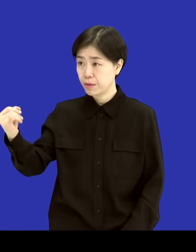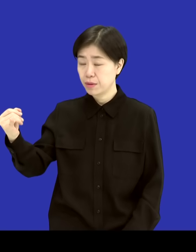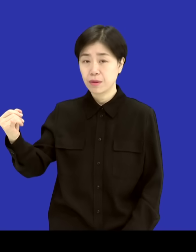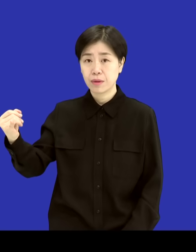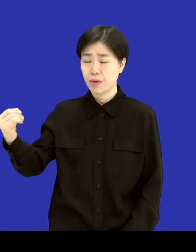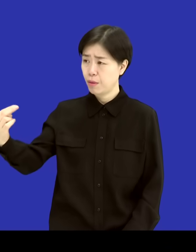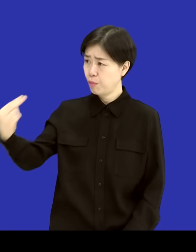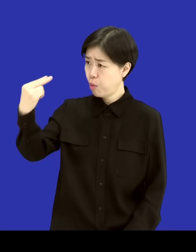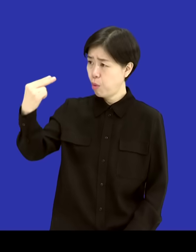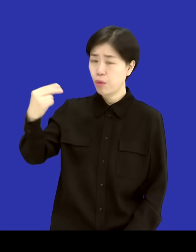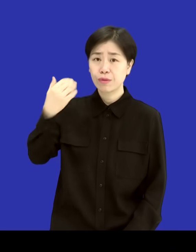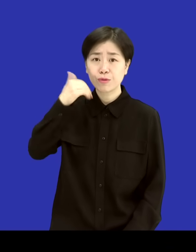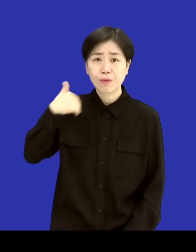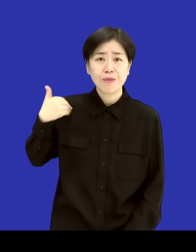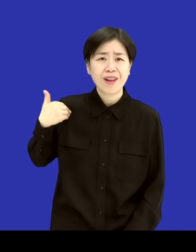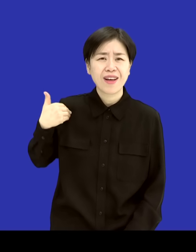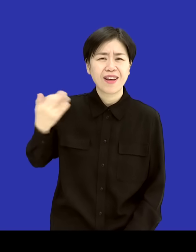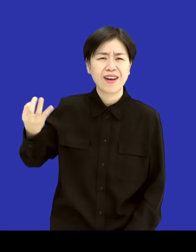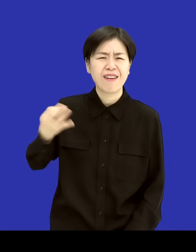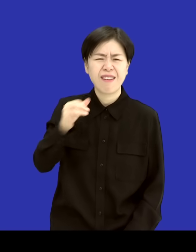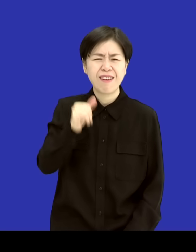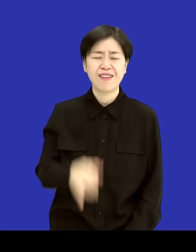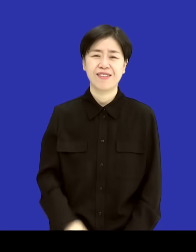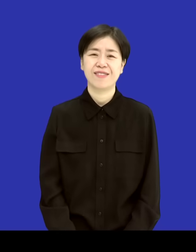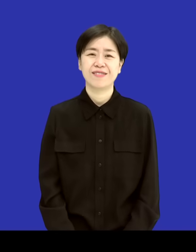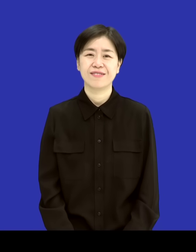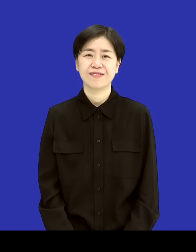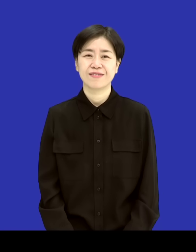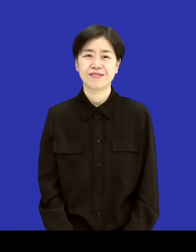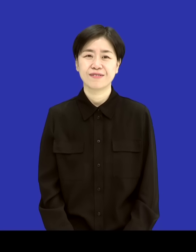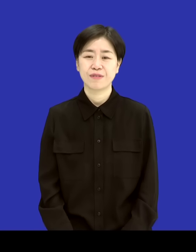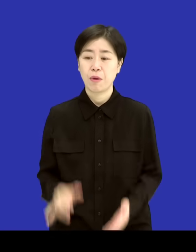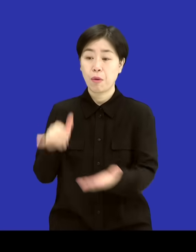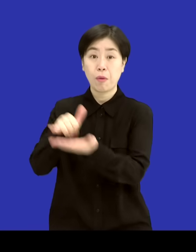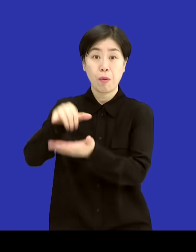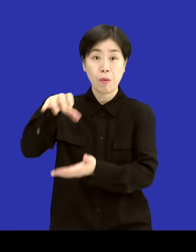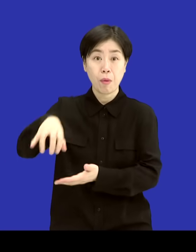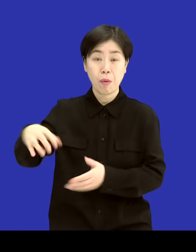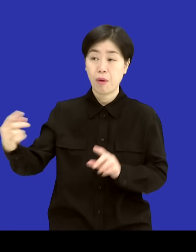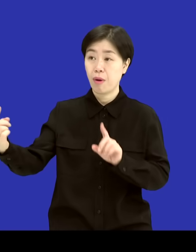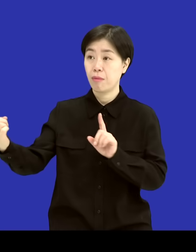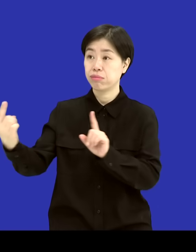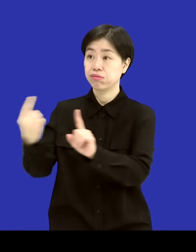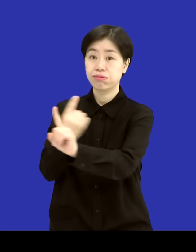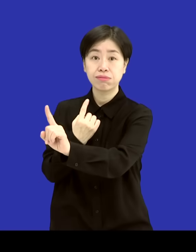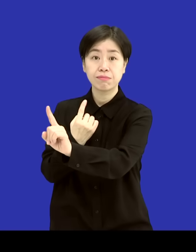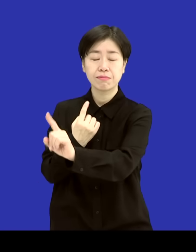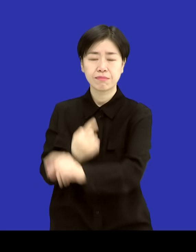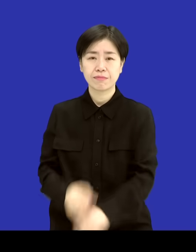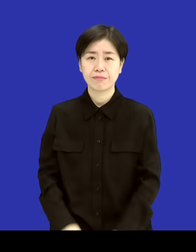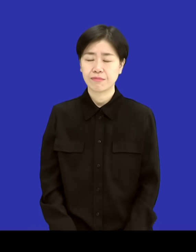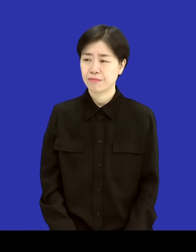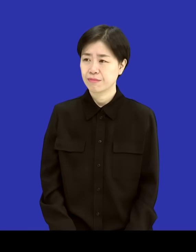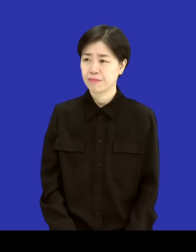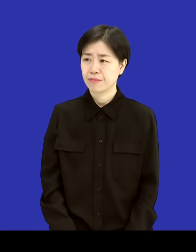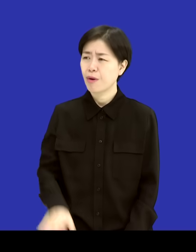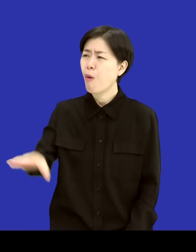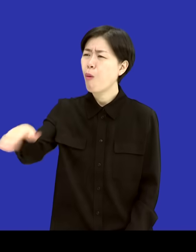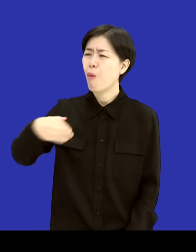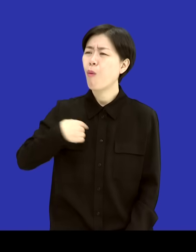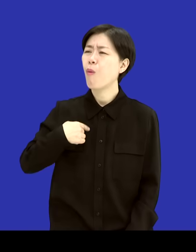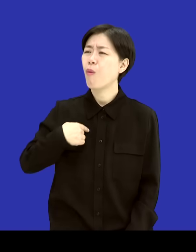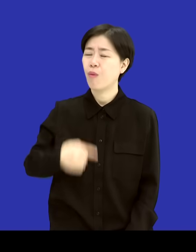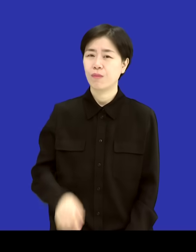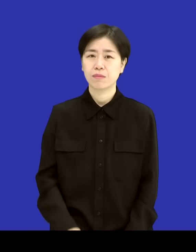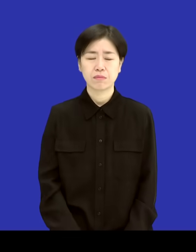못 알아보셨어요. 아, 공항에서 깜짝 네, 놀랐 공항에서 저 지나가는데 그냥 가만히 있어가지고 왜 그러나